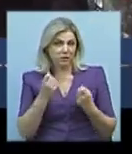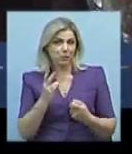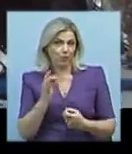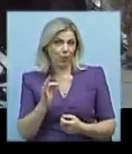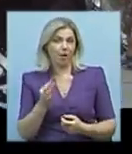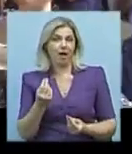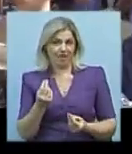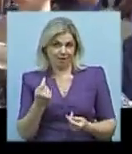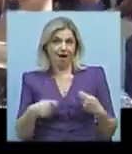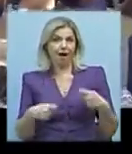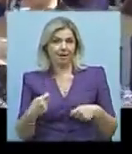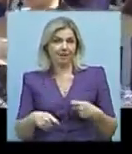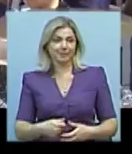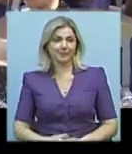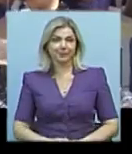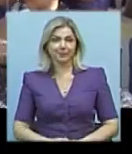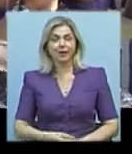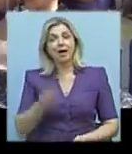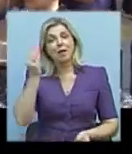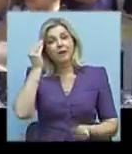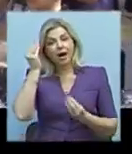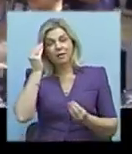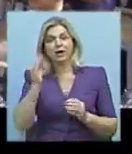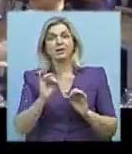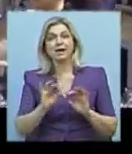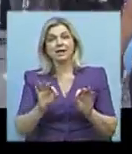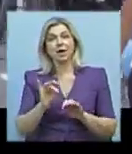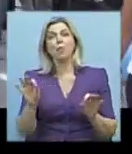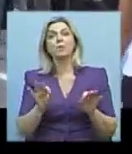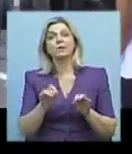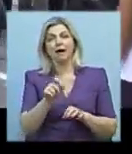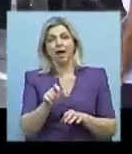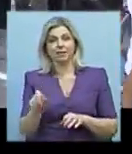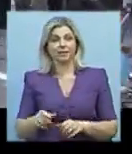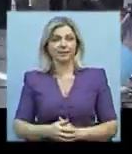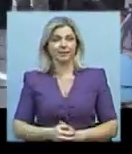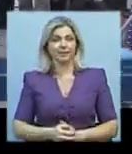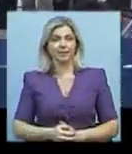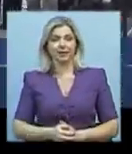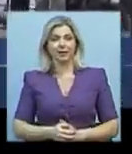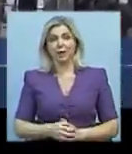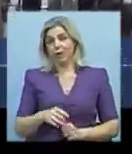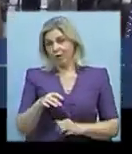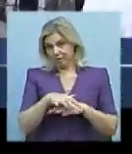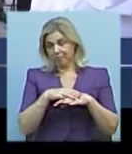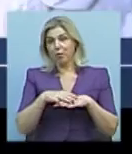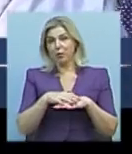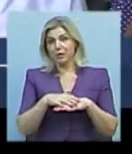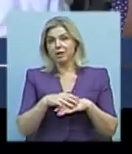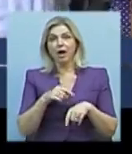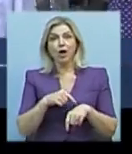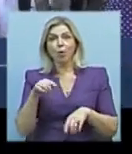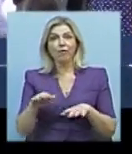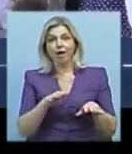Враженнями поділились і музиканти. Ну, публіка відреагувала досить тепло,